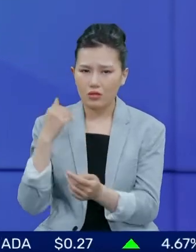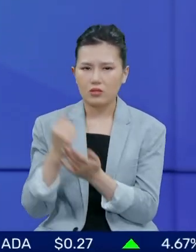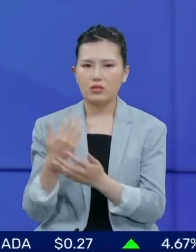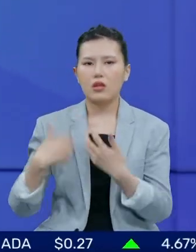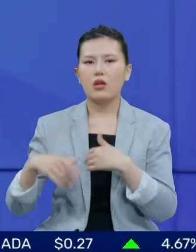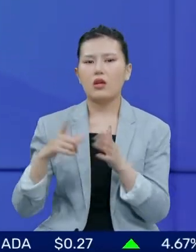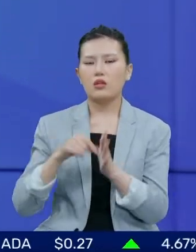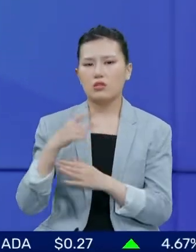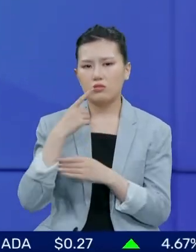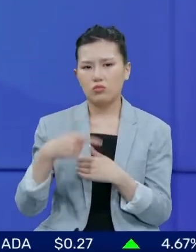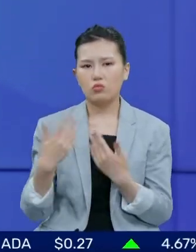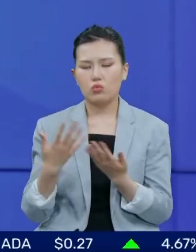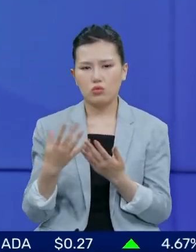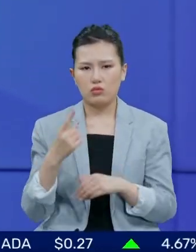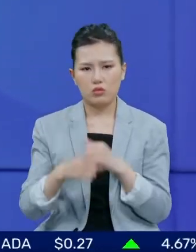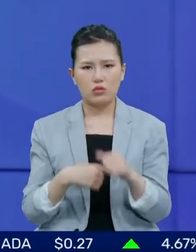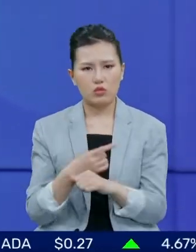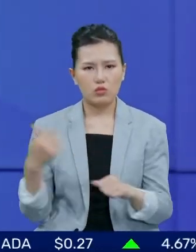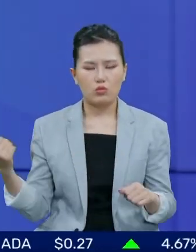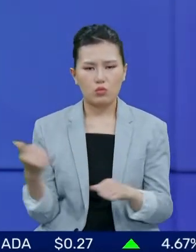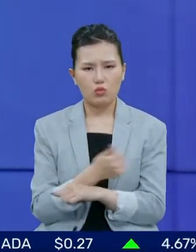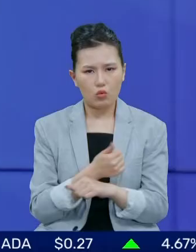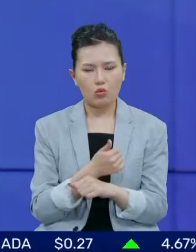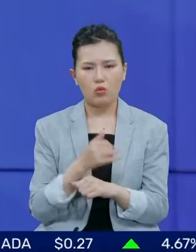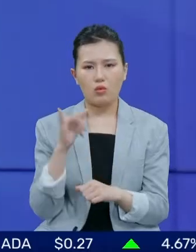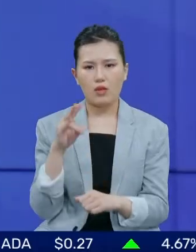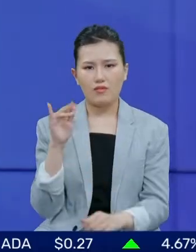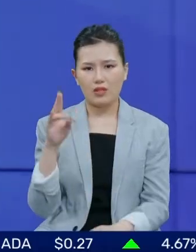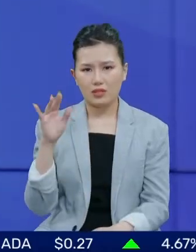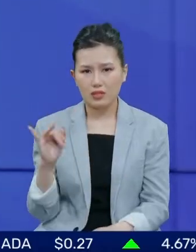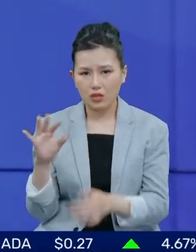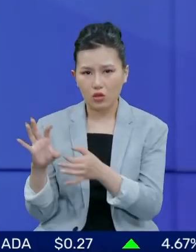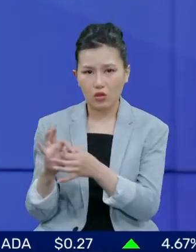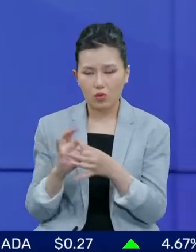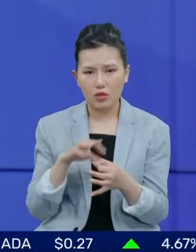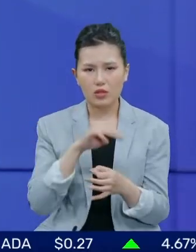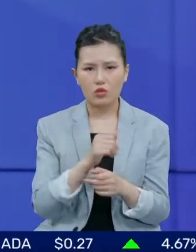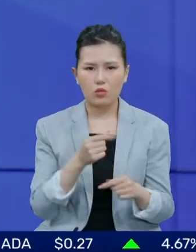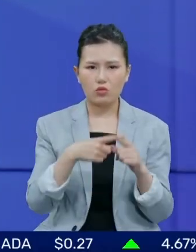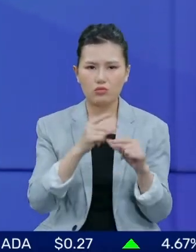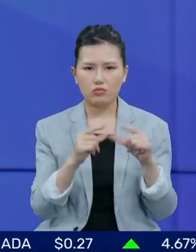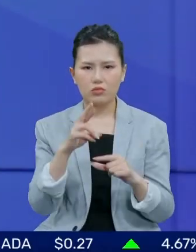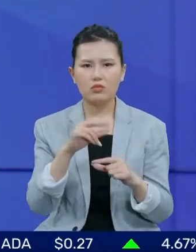энэ хуулиар жил бүр итгэлцүүрийг батлах, жил бүр инфляцтай уялдуулж, тэтгэврийг нэмэх асуудлыг тасгажээ.